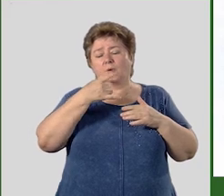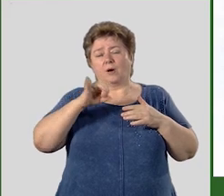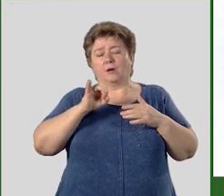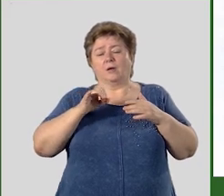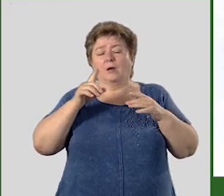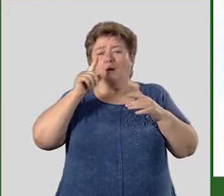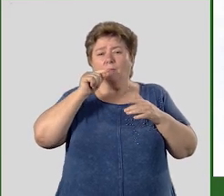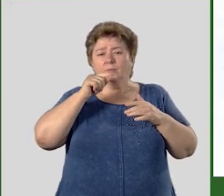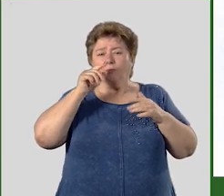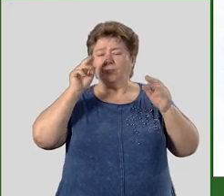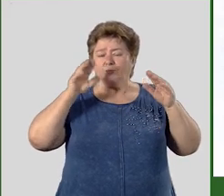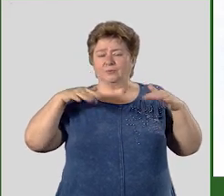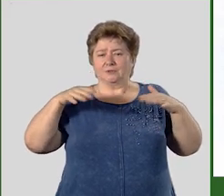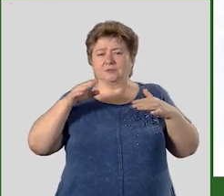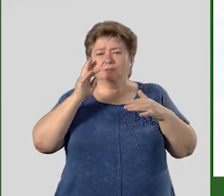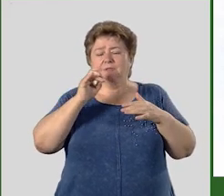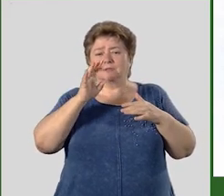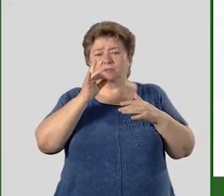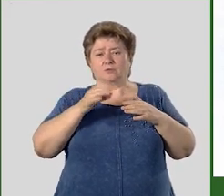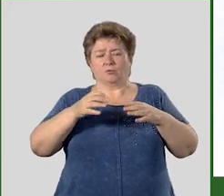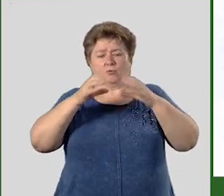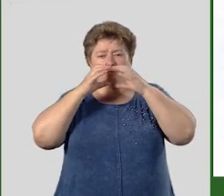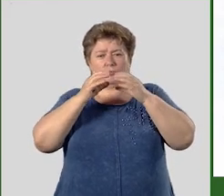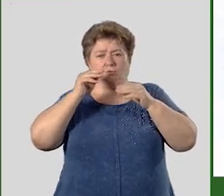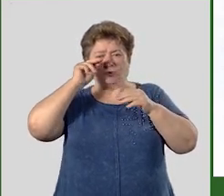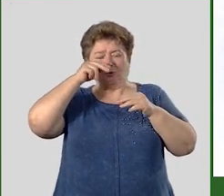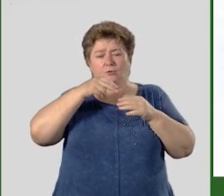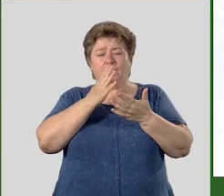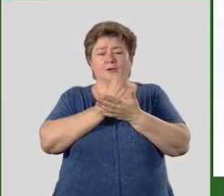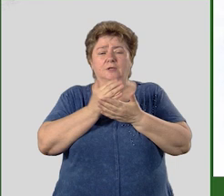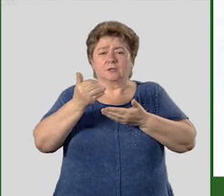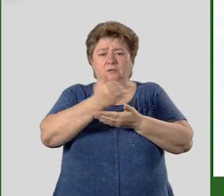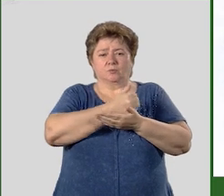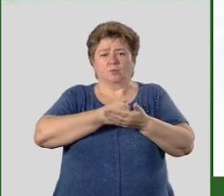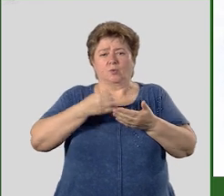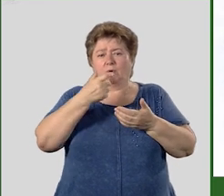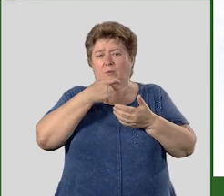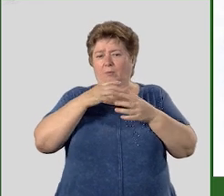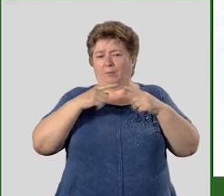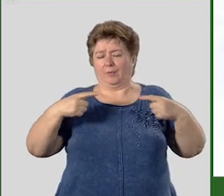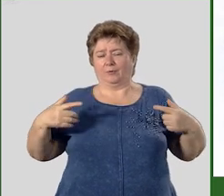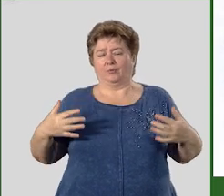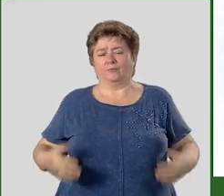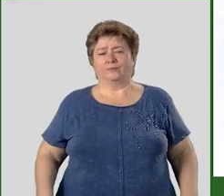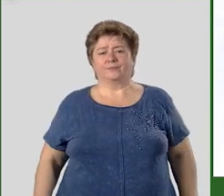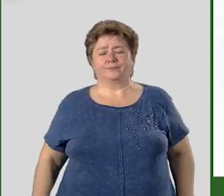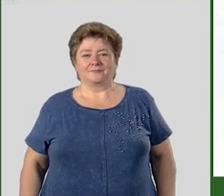А птица-носорог имеет большой и толстый клюв для сбора плодов.